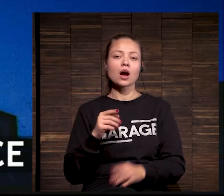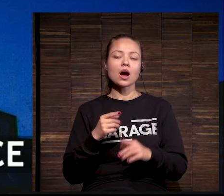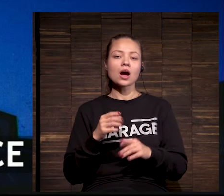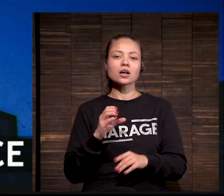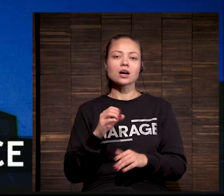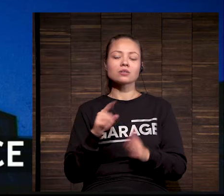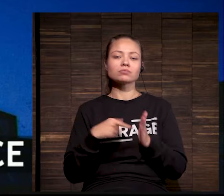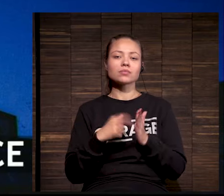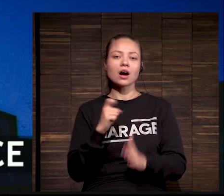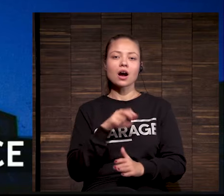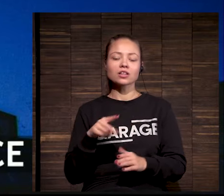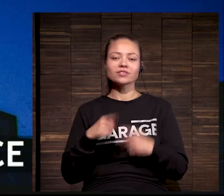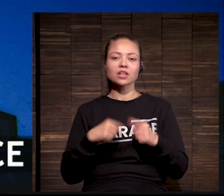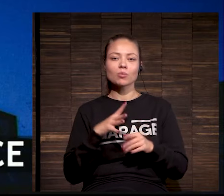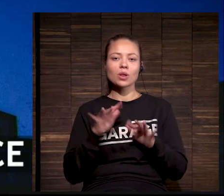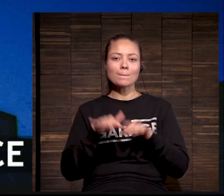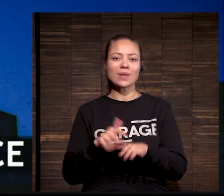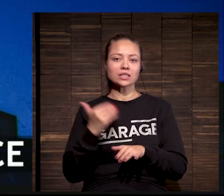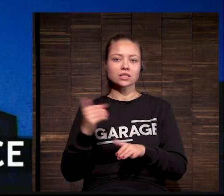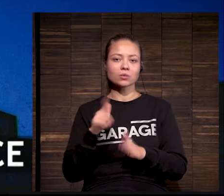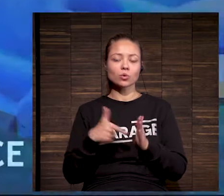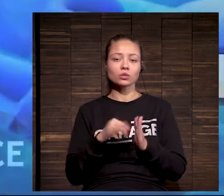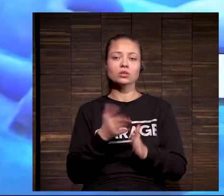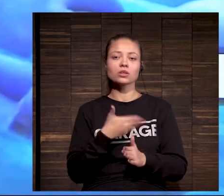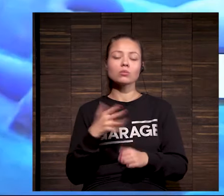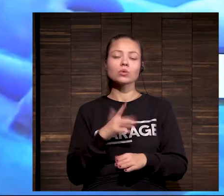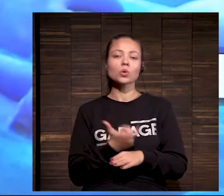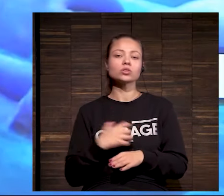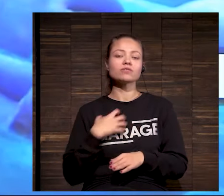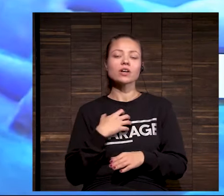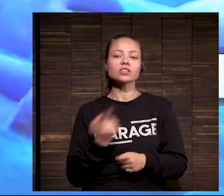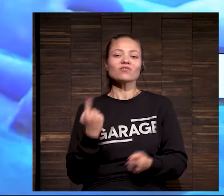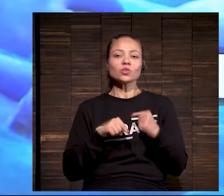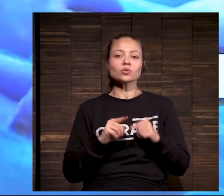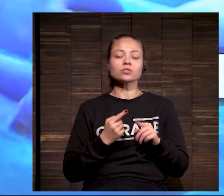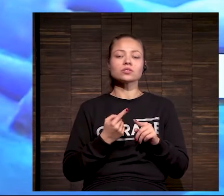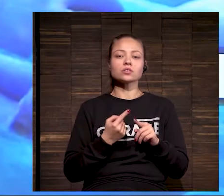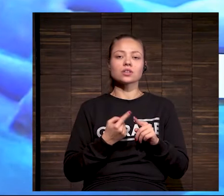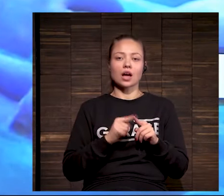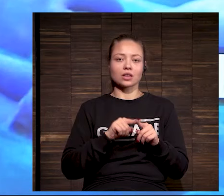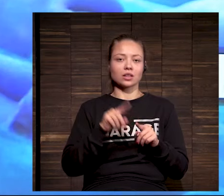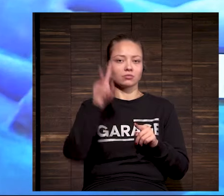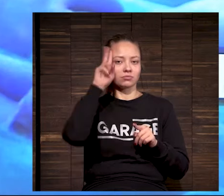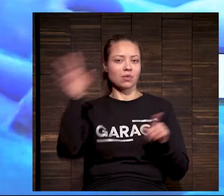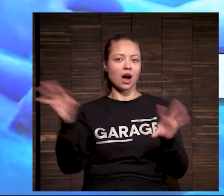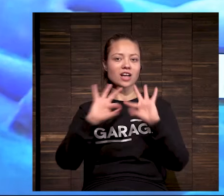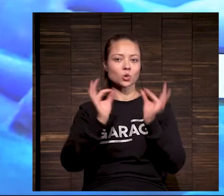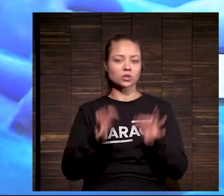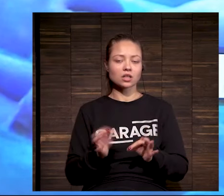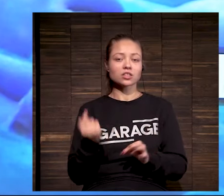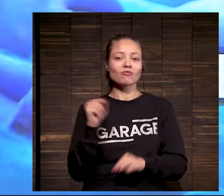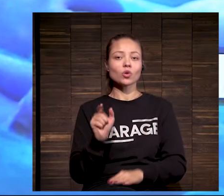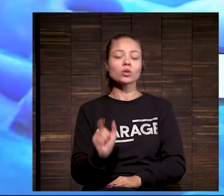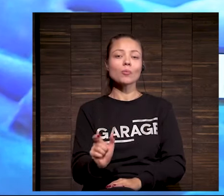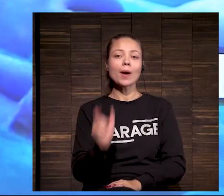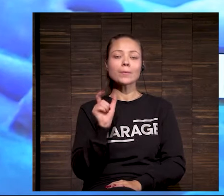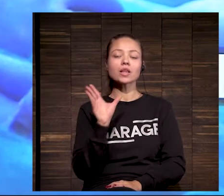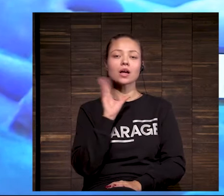морским городом и нам было очень важно вернуться к той ситуации ассоциации в тот момент когда